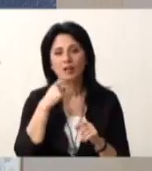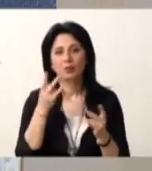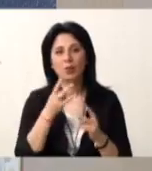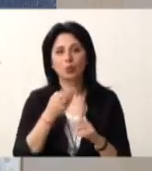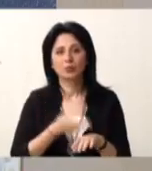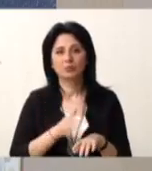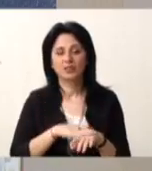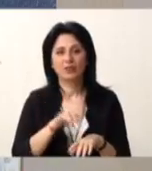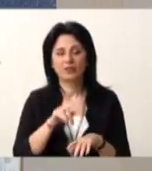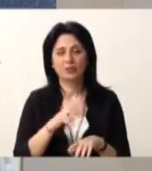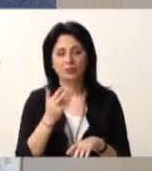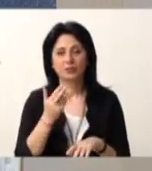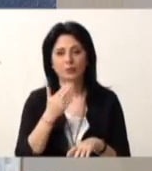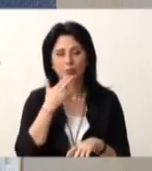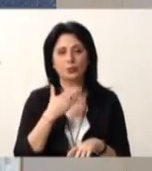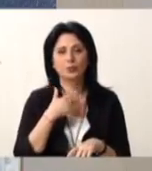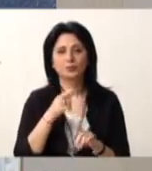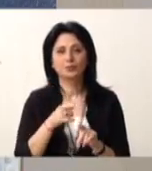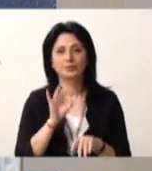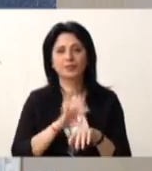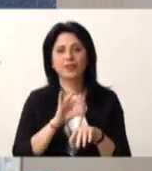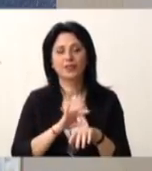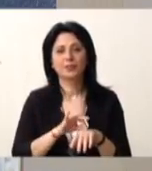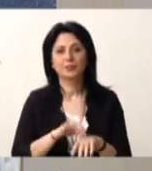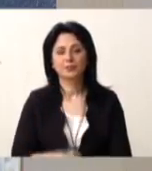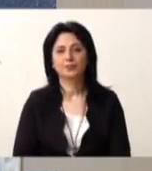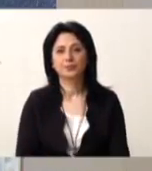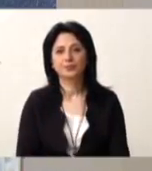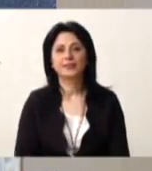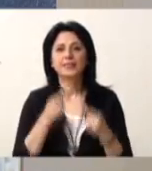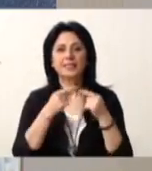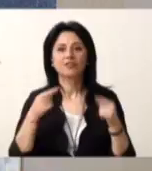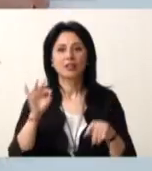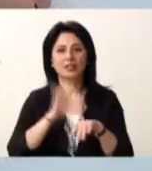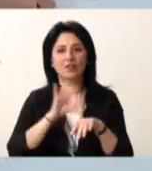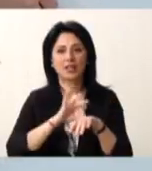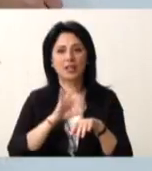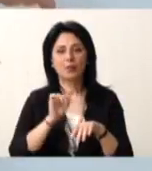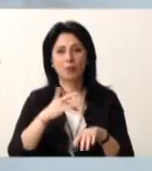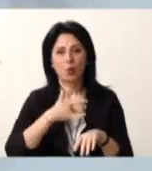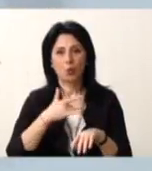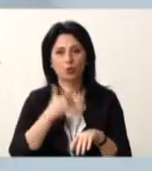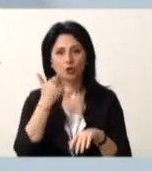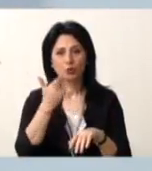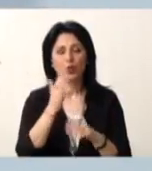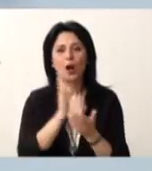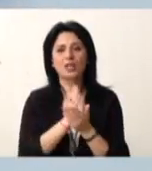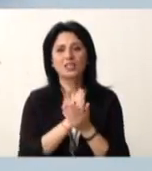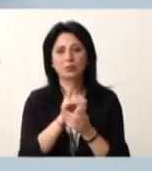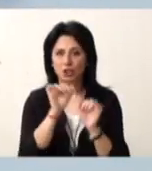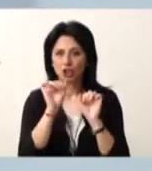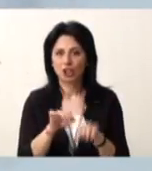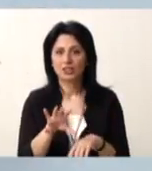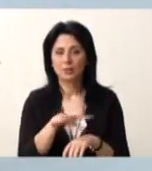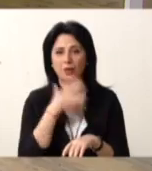უნდა მწვავდება ხოლმე ეს რეფლუქს დაავადებით. სხვადასხვა დაავადება, რომელიც კუჭასავის ტრაქტში არსებობს,